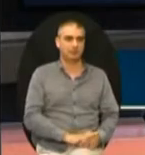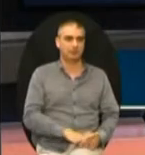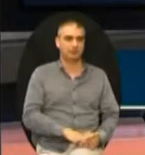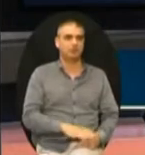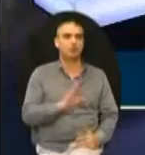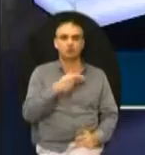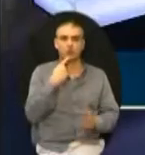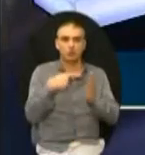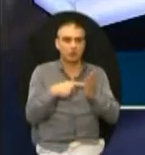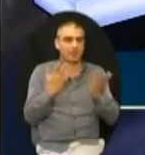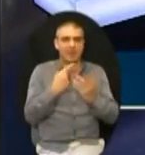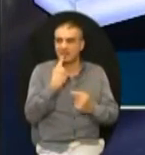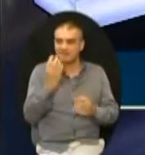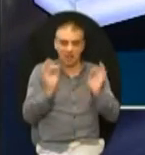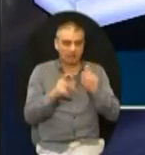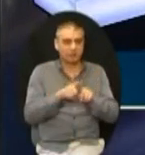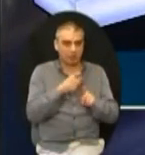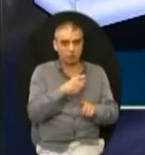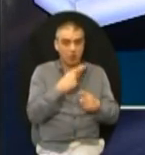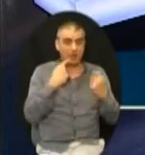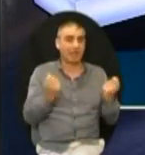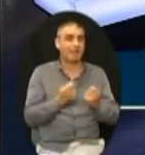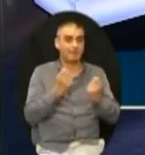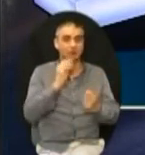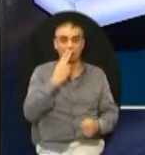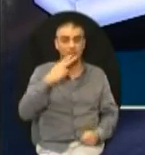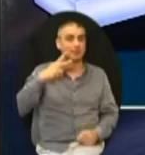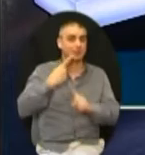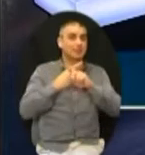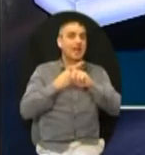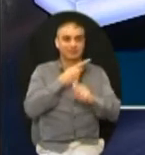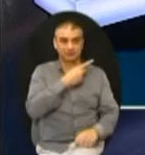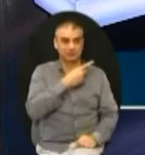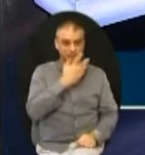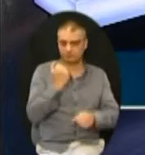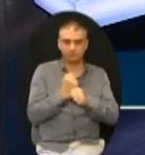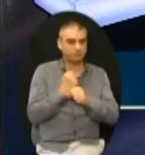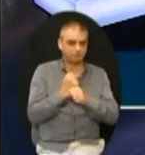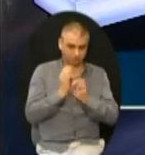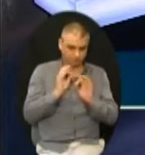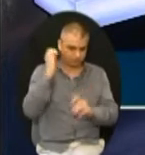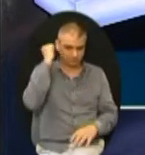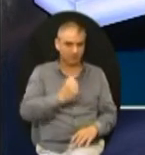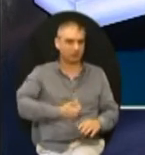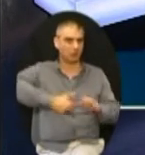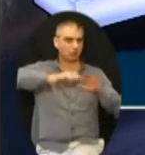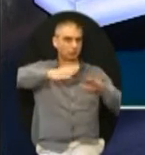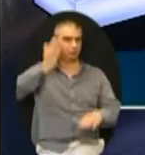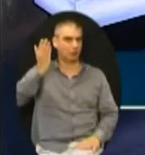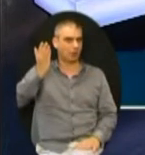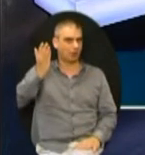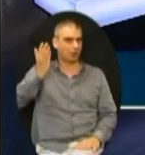לנו דוגמה כואבת, איך דברי הסתה כאלה וקמפיין של נאצים, פעל עד כדי רצח ראש הממשלה. אני